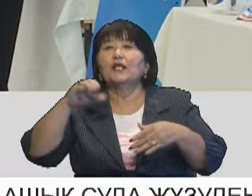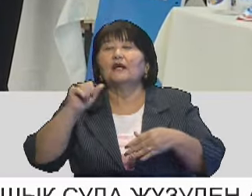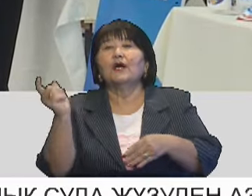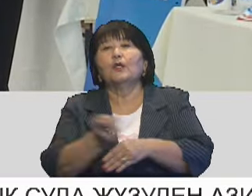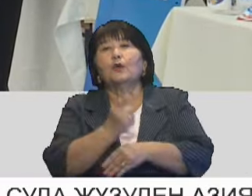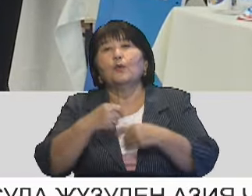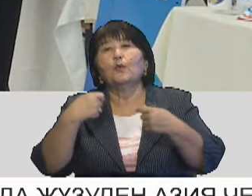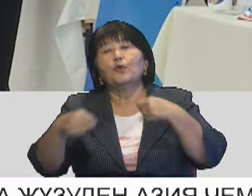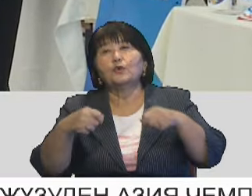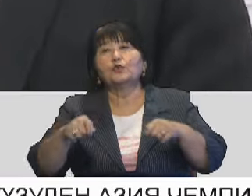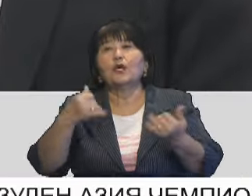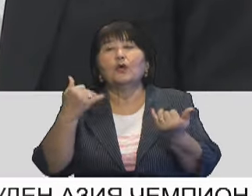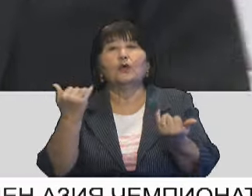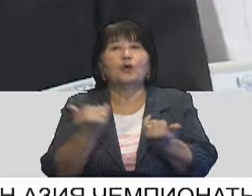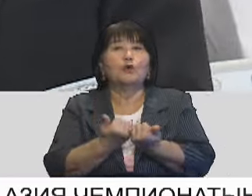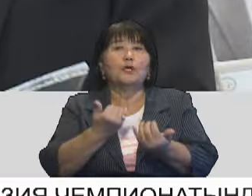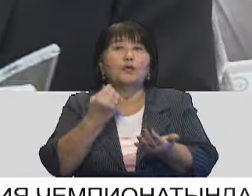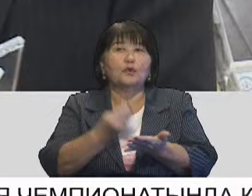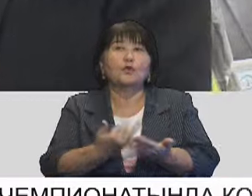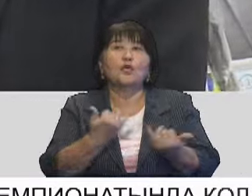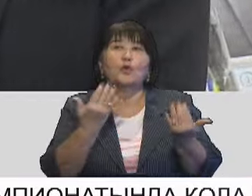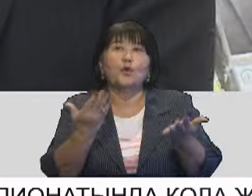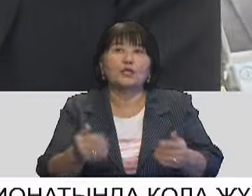де құрмет төрінен көрінді.